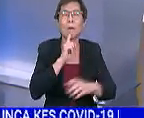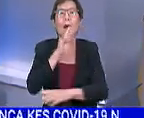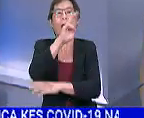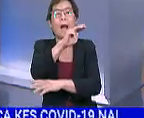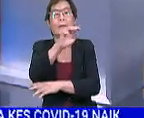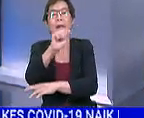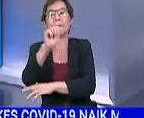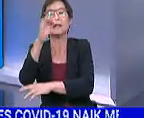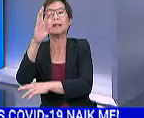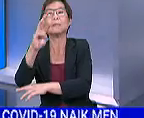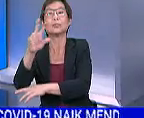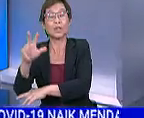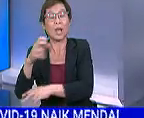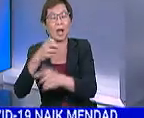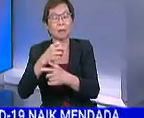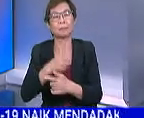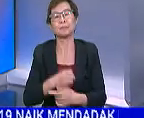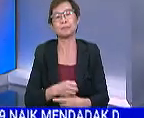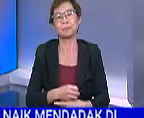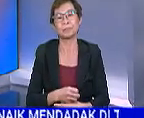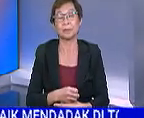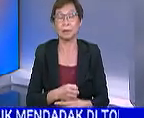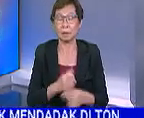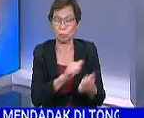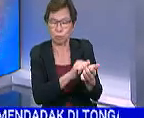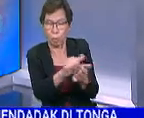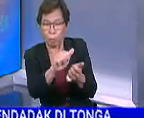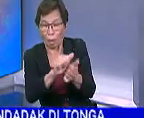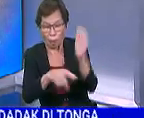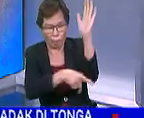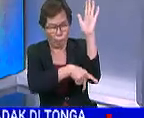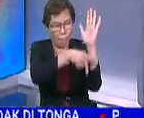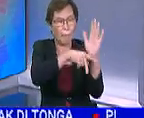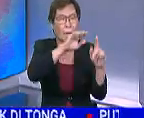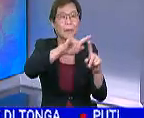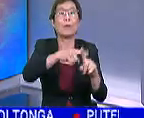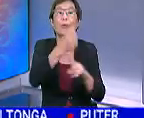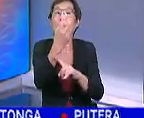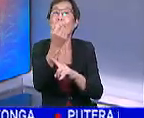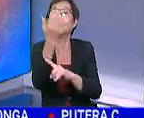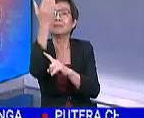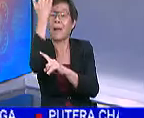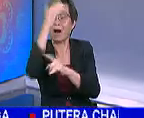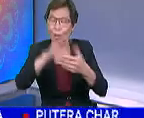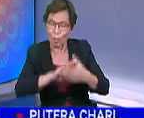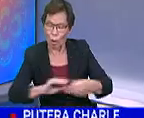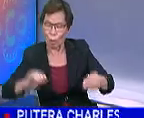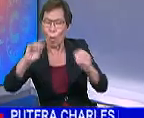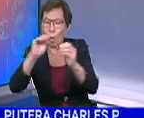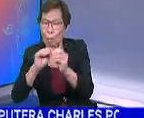Malaysia 1963 atau ma63 yang diluluskan parlimen pada disember lalu perinciannya bersama